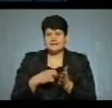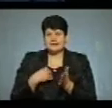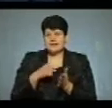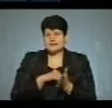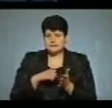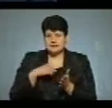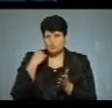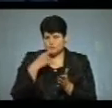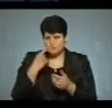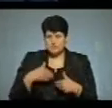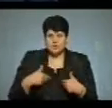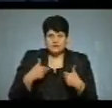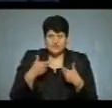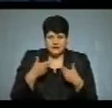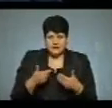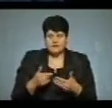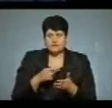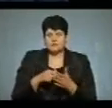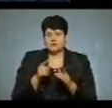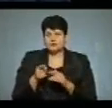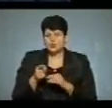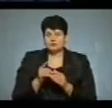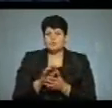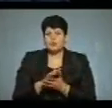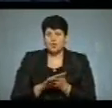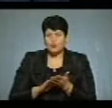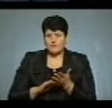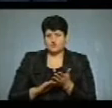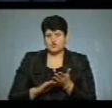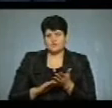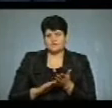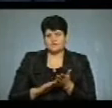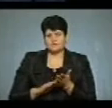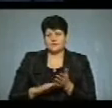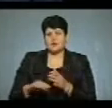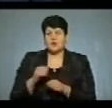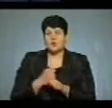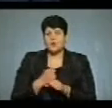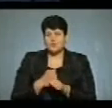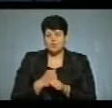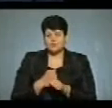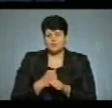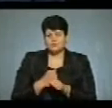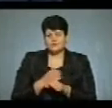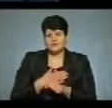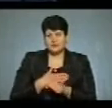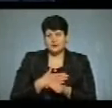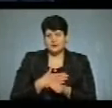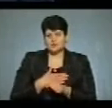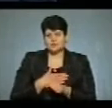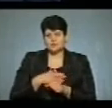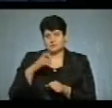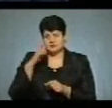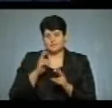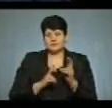сам особисто звертався до міста Тернополя, того, щоб продовжити роботу нашого